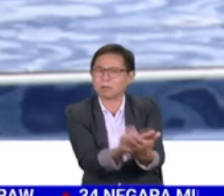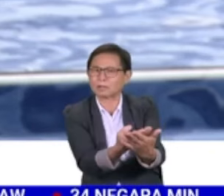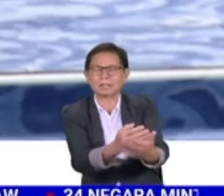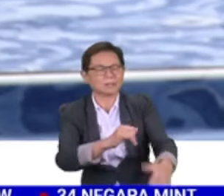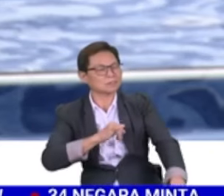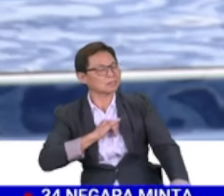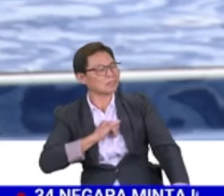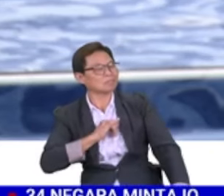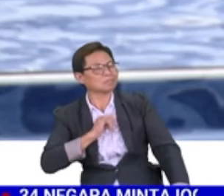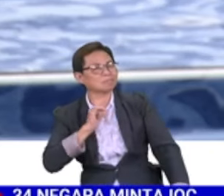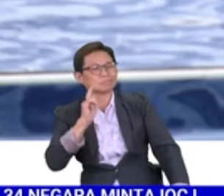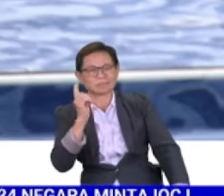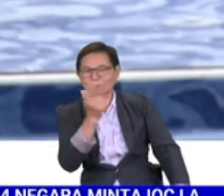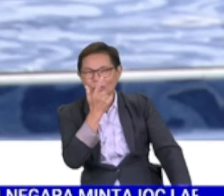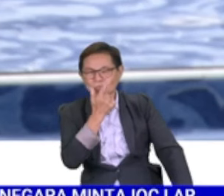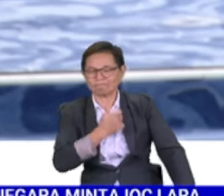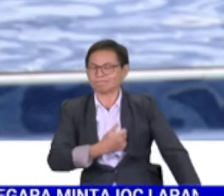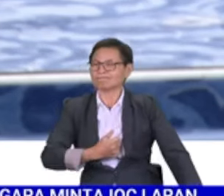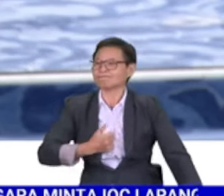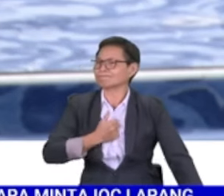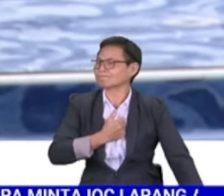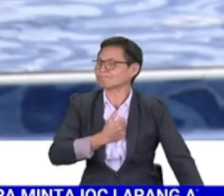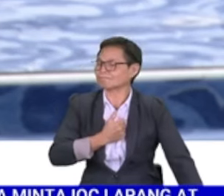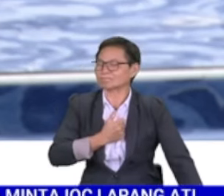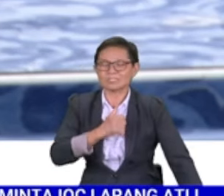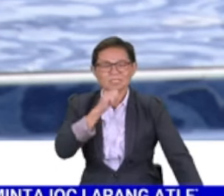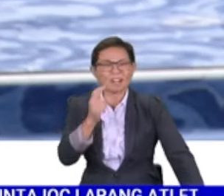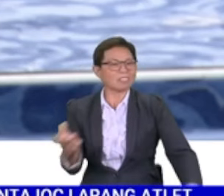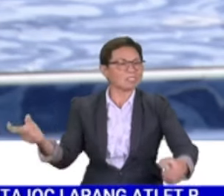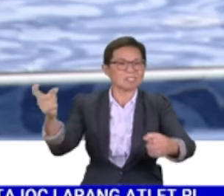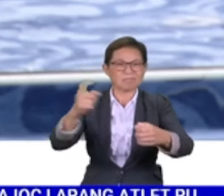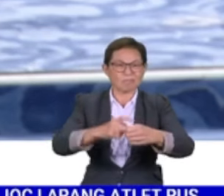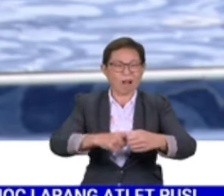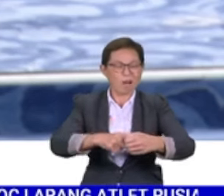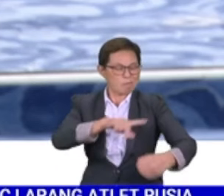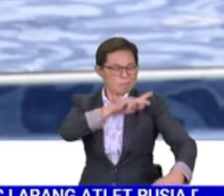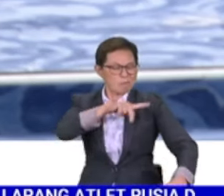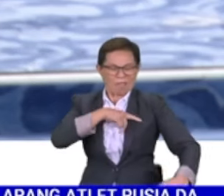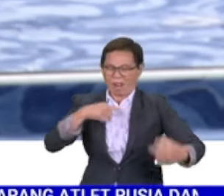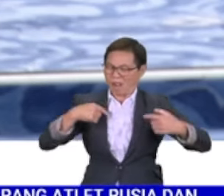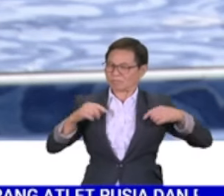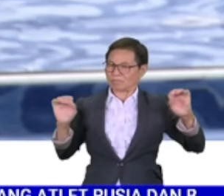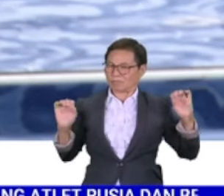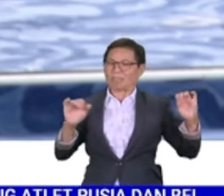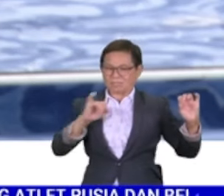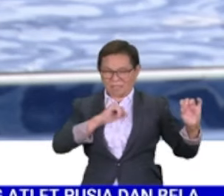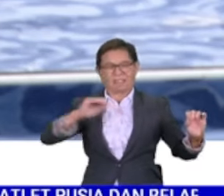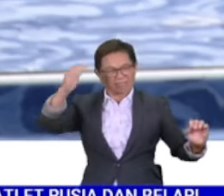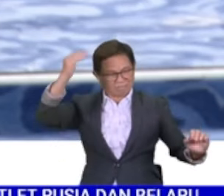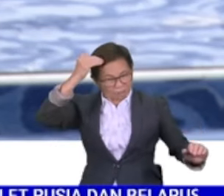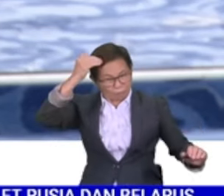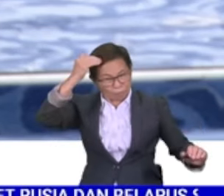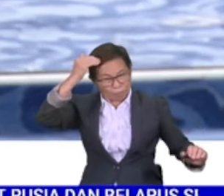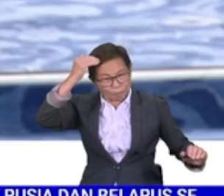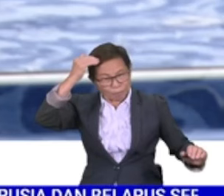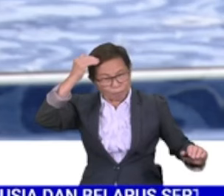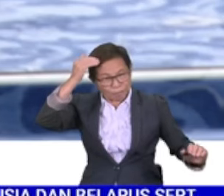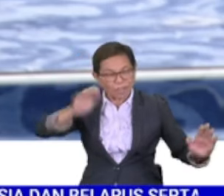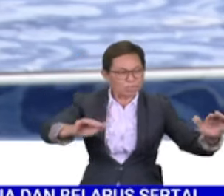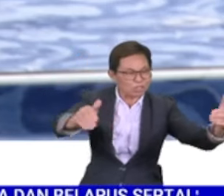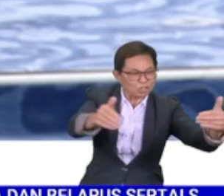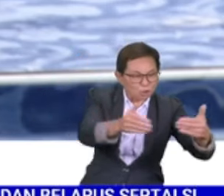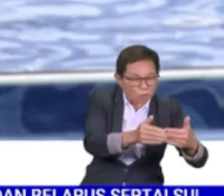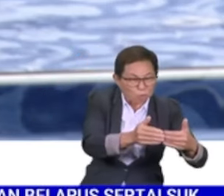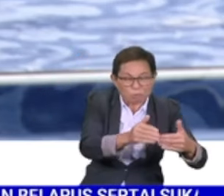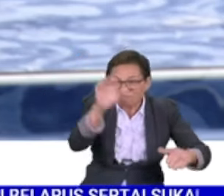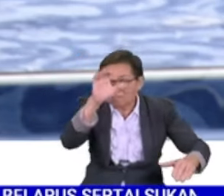saya tidak mahu meminta maaf. Tidak ada hubungan personal walaupun saya tahu dia saya ditutup oleh sebahagian penuhnya